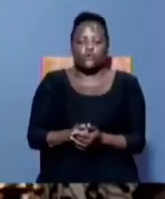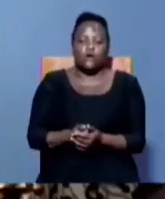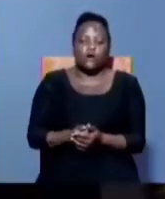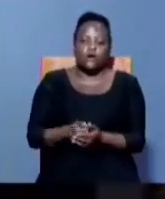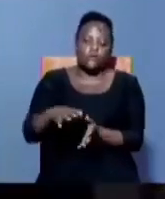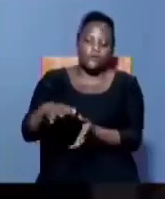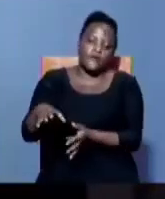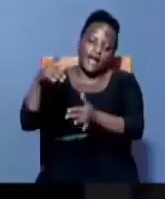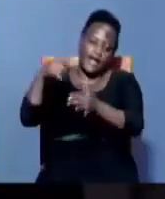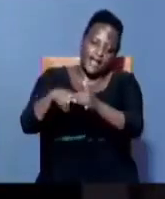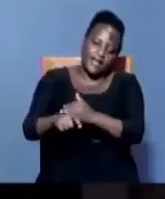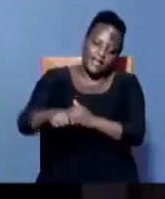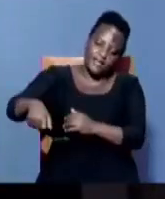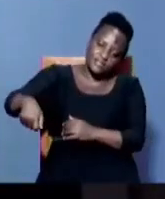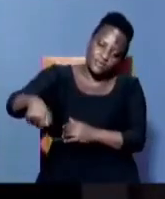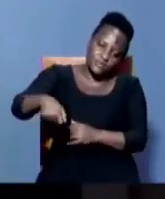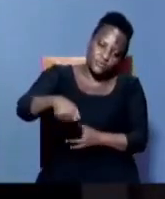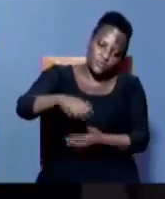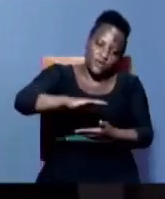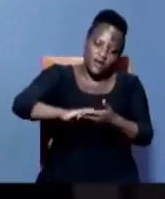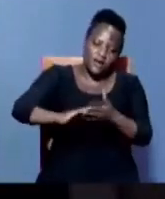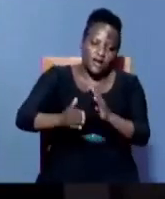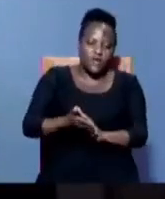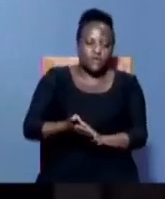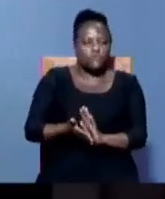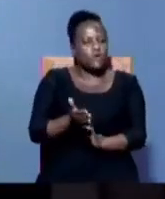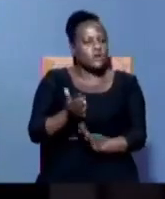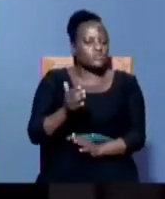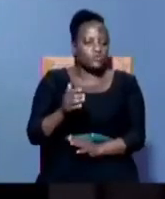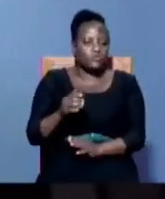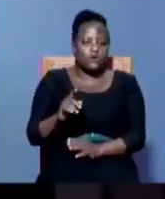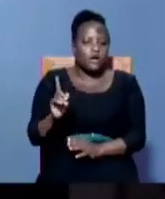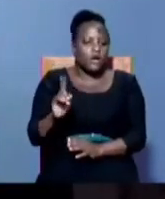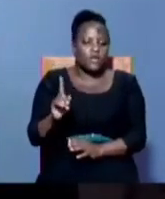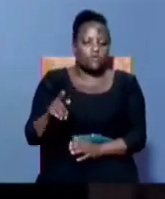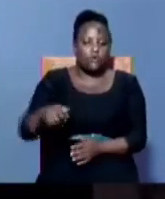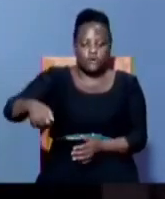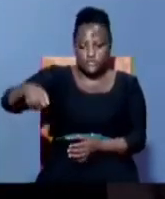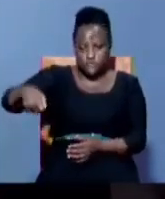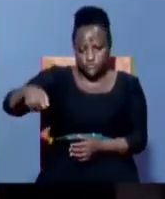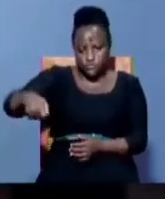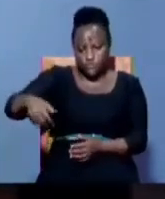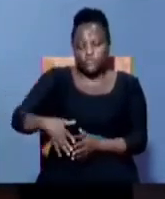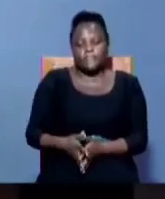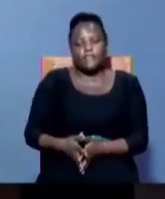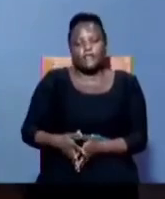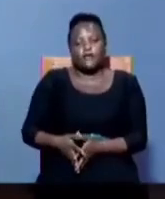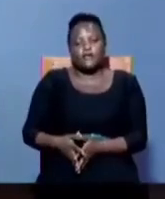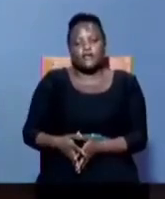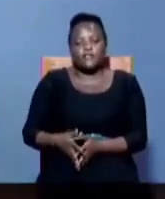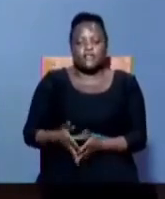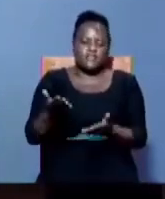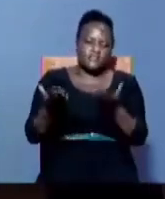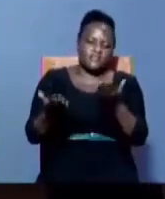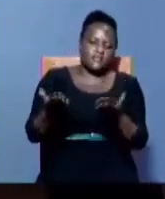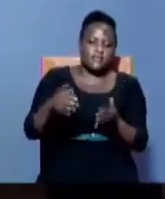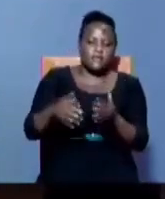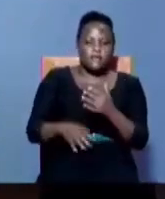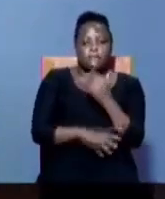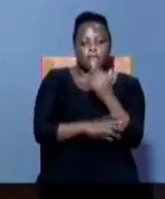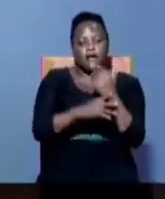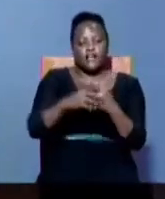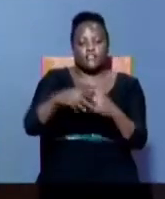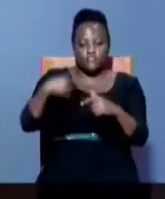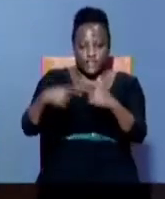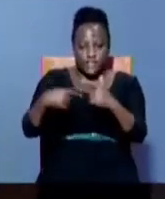ndani ya sanduku la agano. Mwanzoni halikuwa ndani ya sanduku, lakini kadri miaka ilivyoenda Mungu akatoa maelekezo waweke ndani